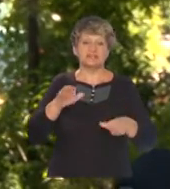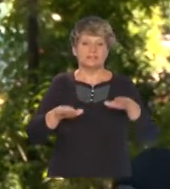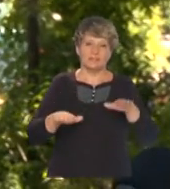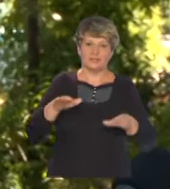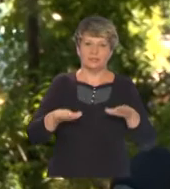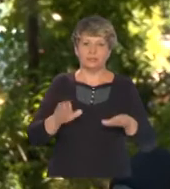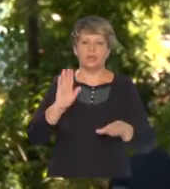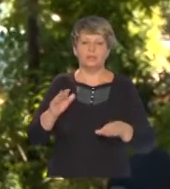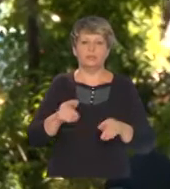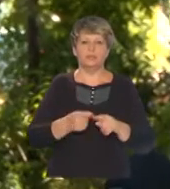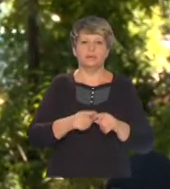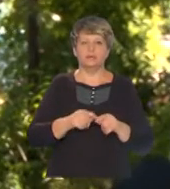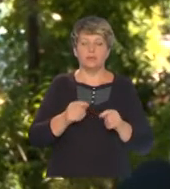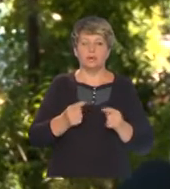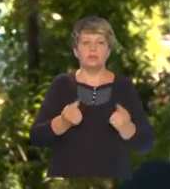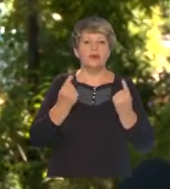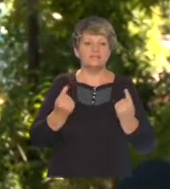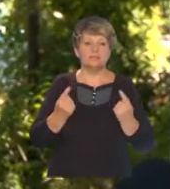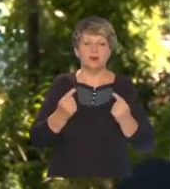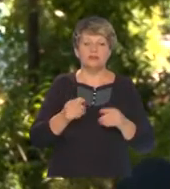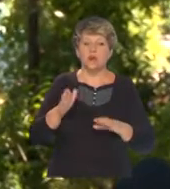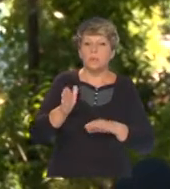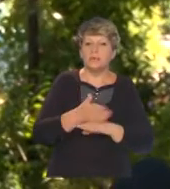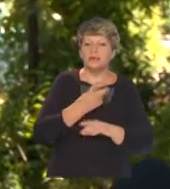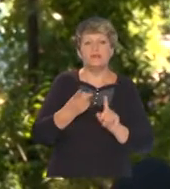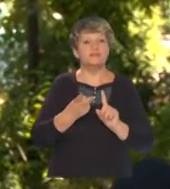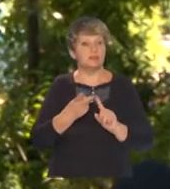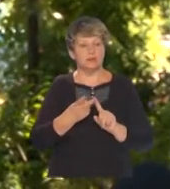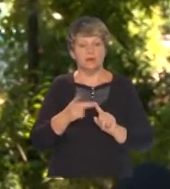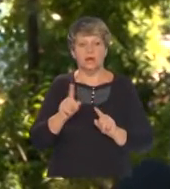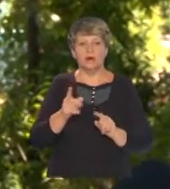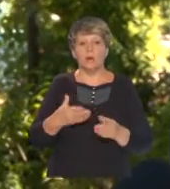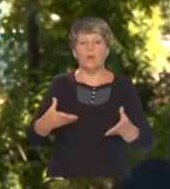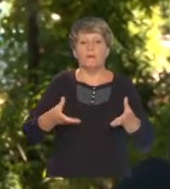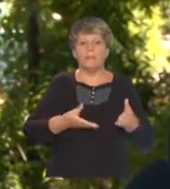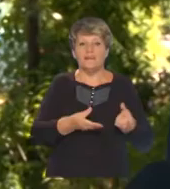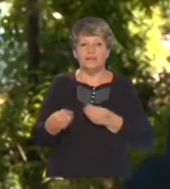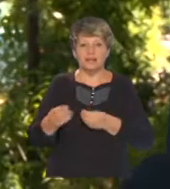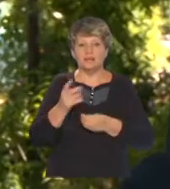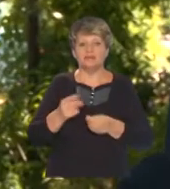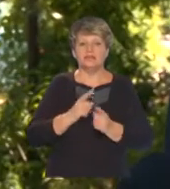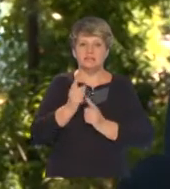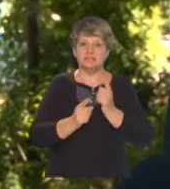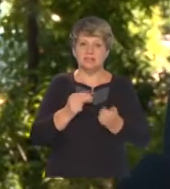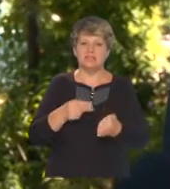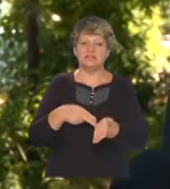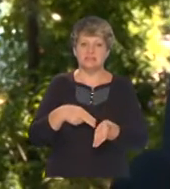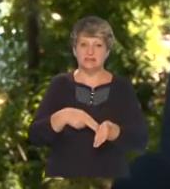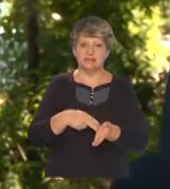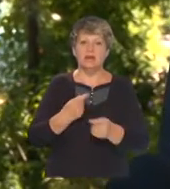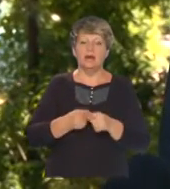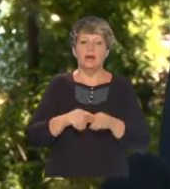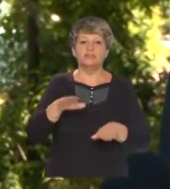буде максимально, скажімо так, устранен. І другий момент, який повлияв на змінення ціни на електрику,